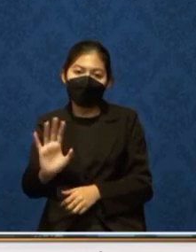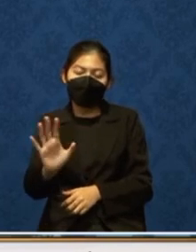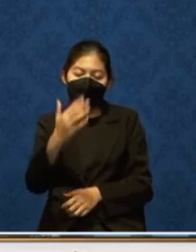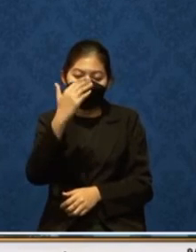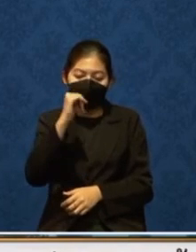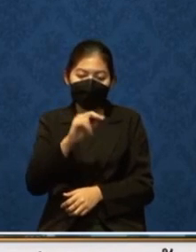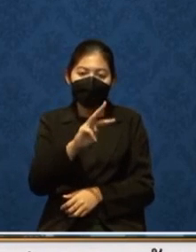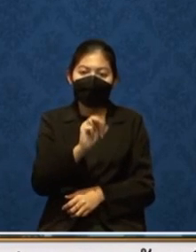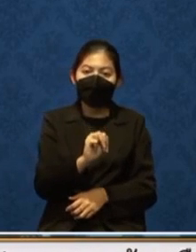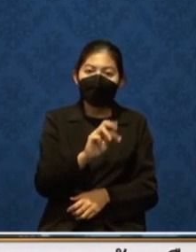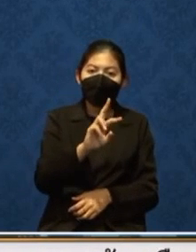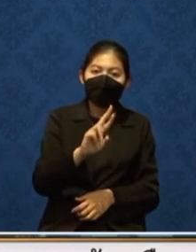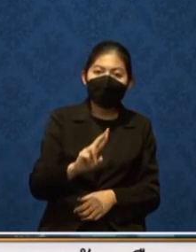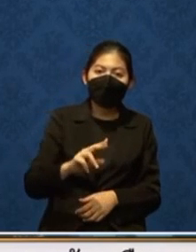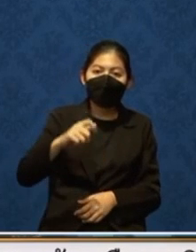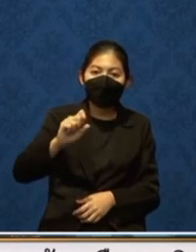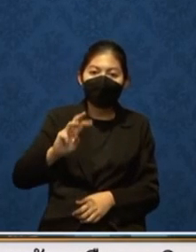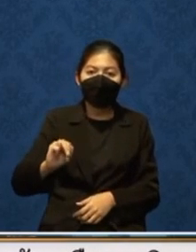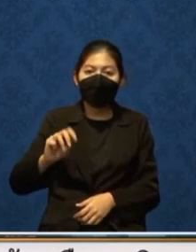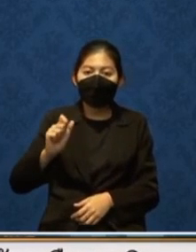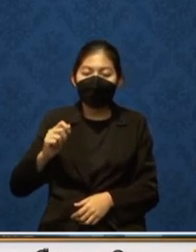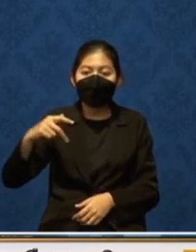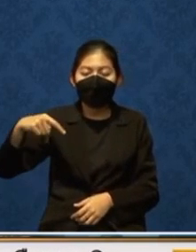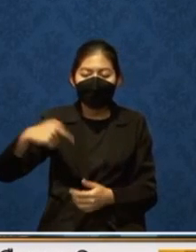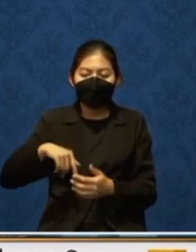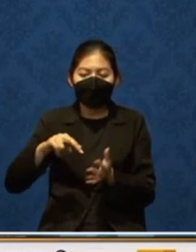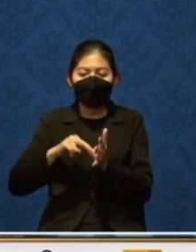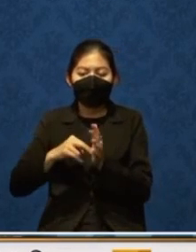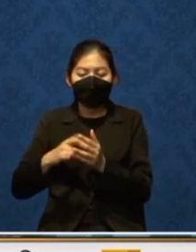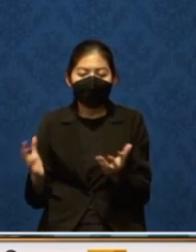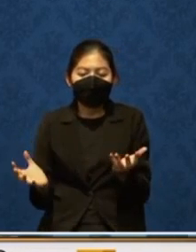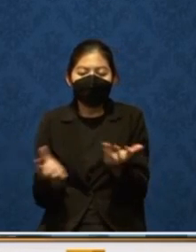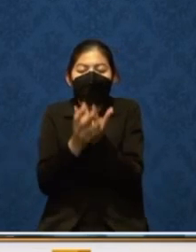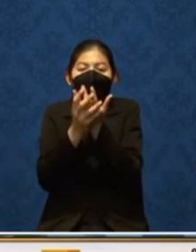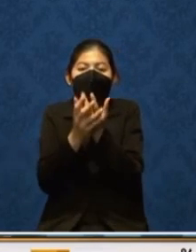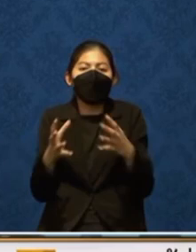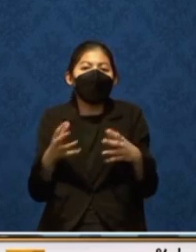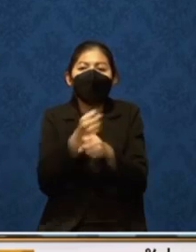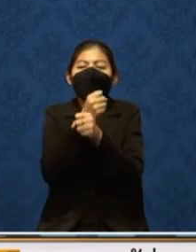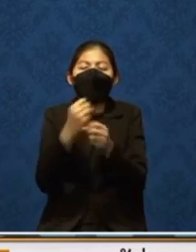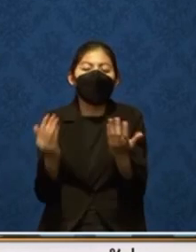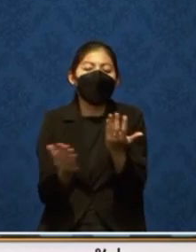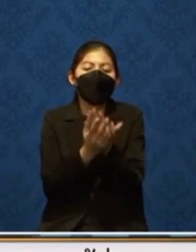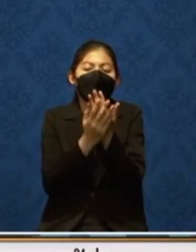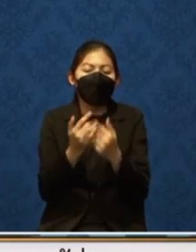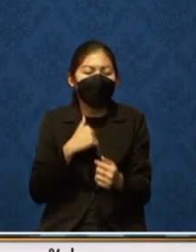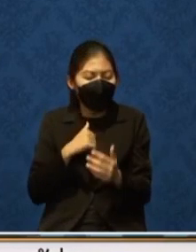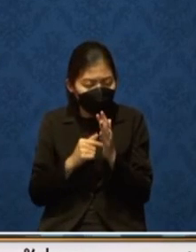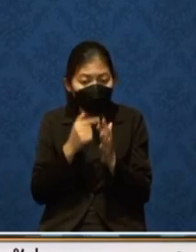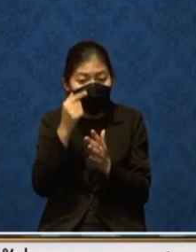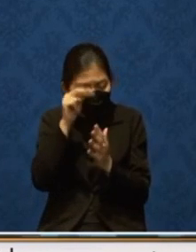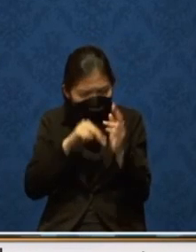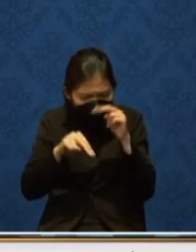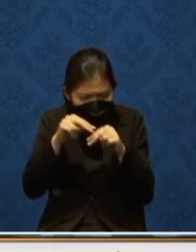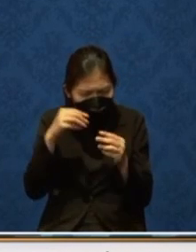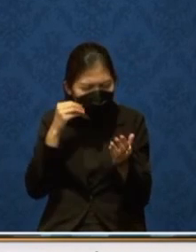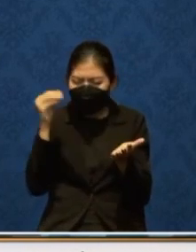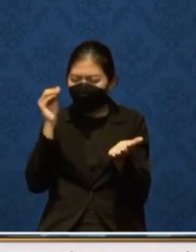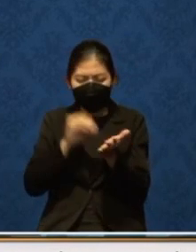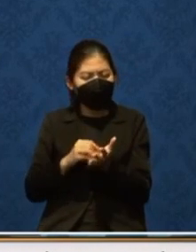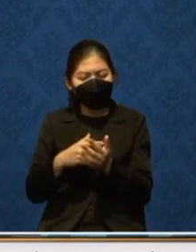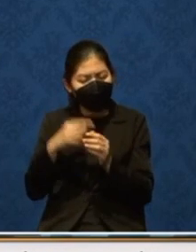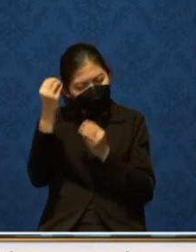MR Map คือการหาทําแบยำรวมคืเดิม อยททานเข้ใจว่ามัมั่วมาก ต่างโยงาน ตวางแผน